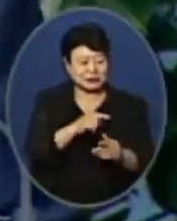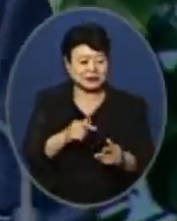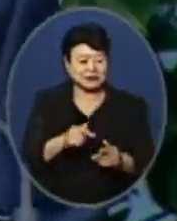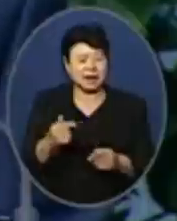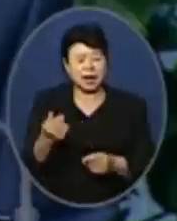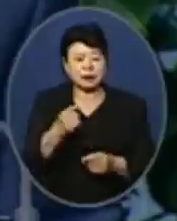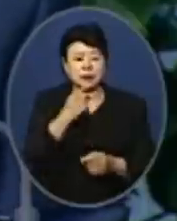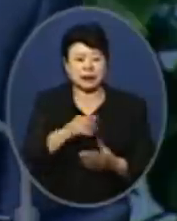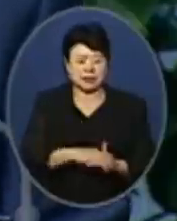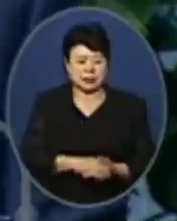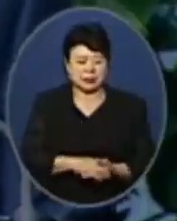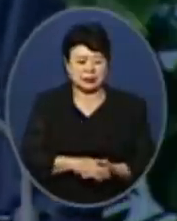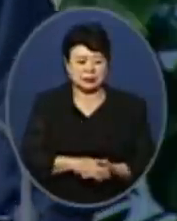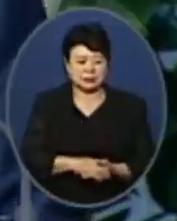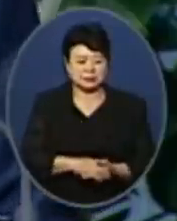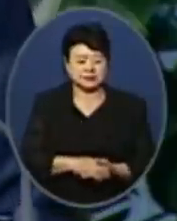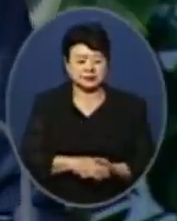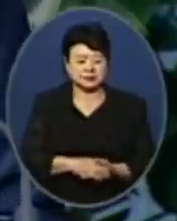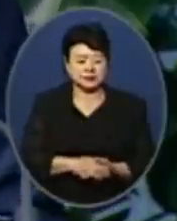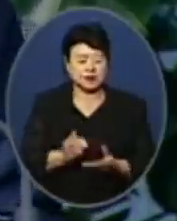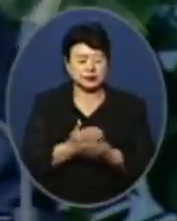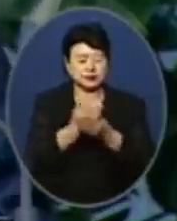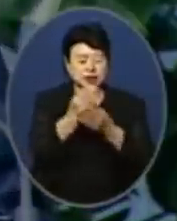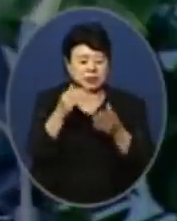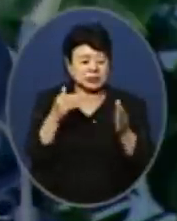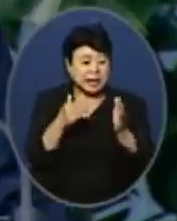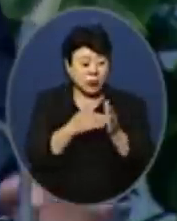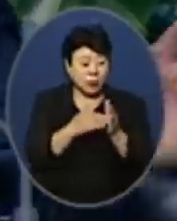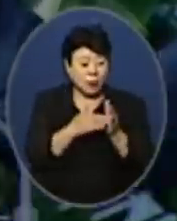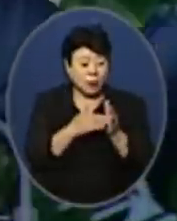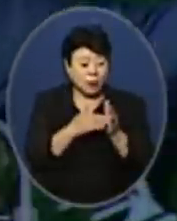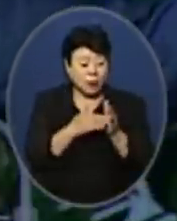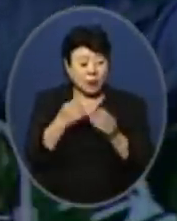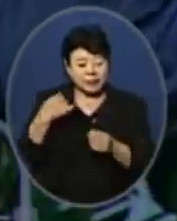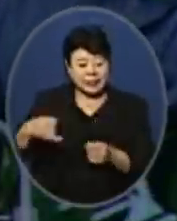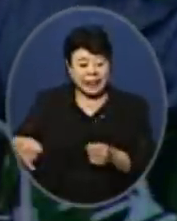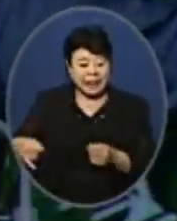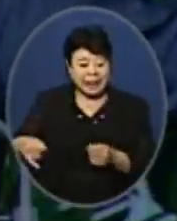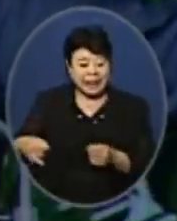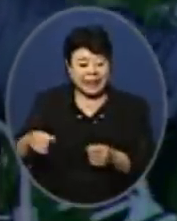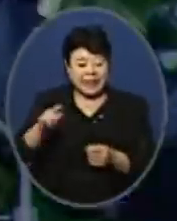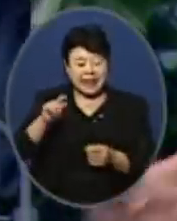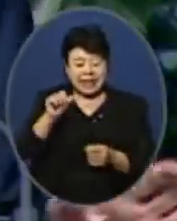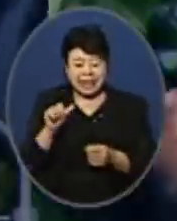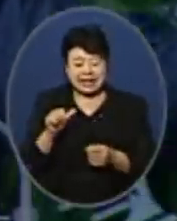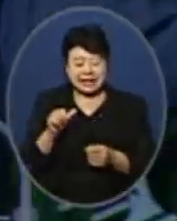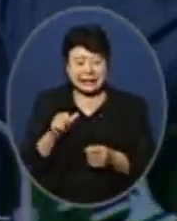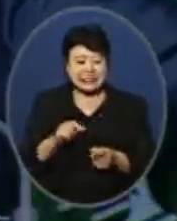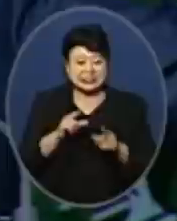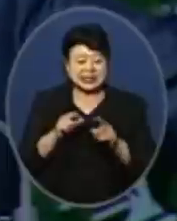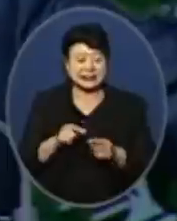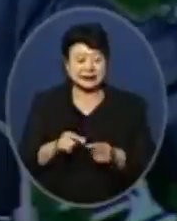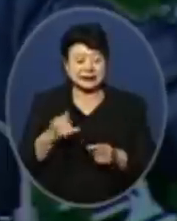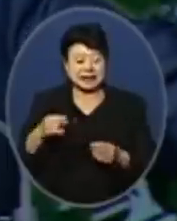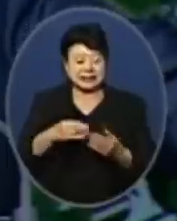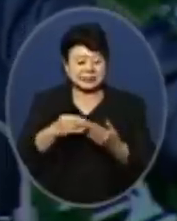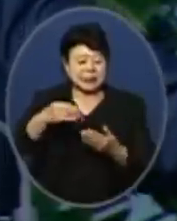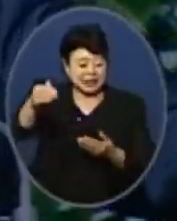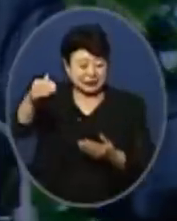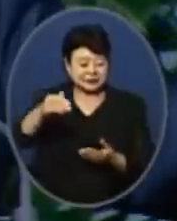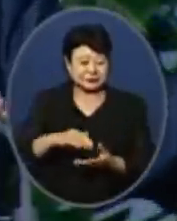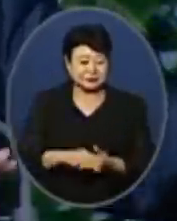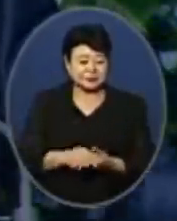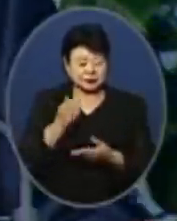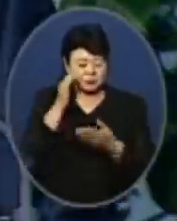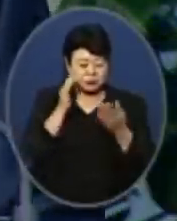계속 아프다 그래서 그럼 내가 여기 부흥회 마치고 딸이 LA에 살기 때문에 그럼 딸네 집에 가서 있어라. 내가